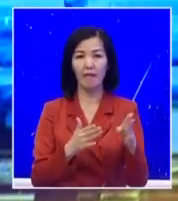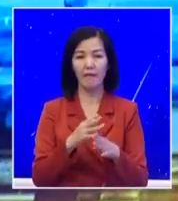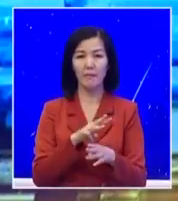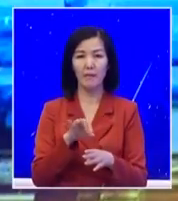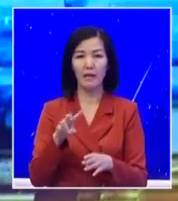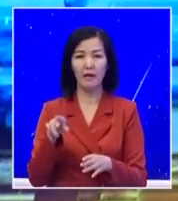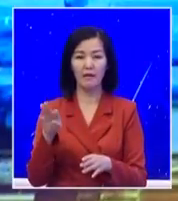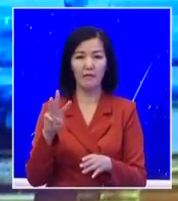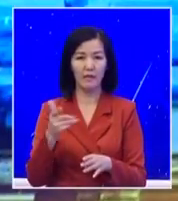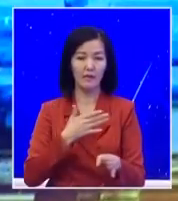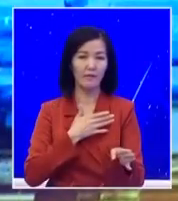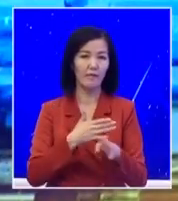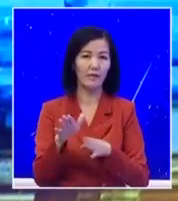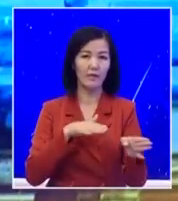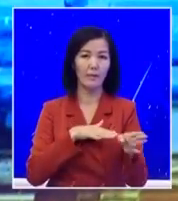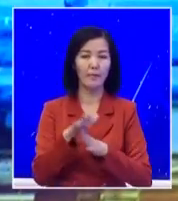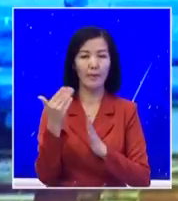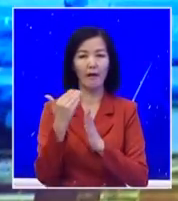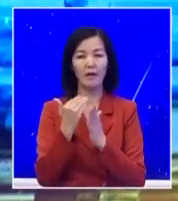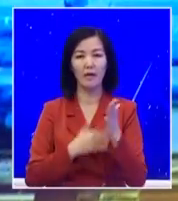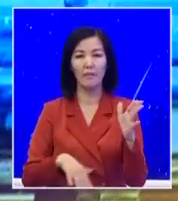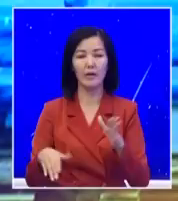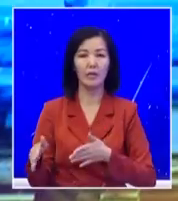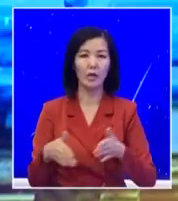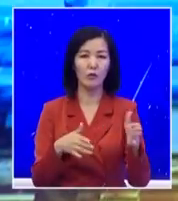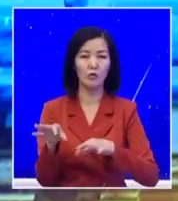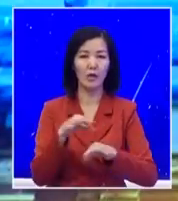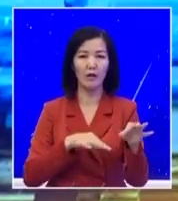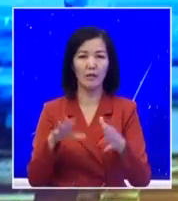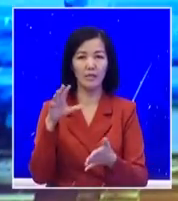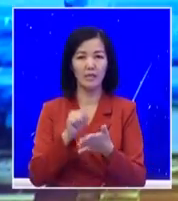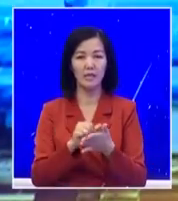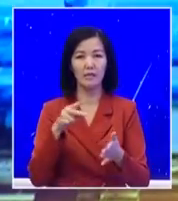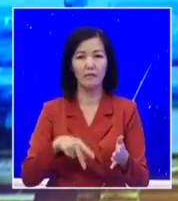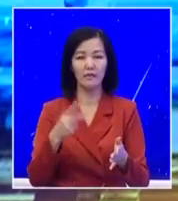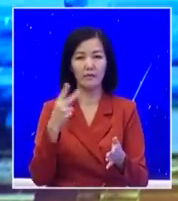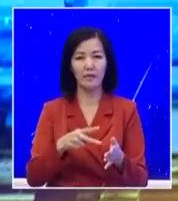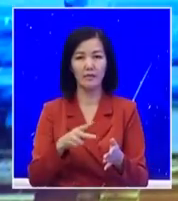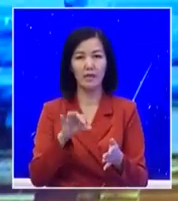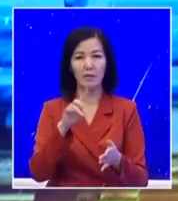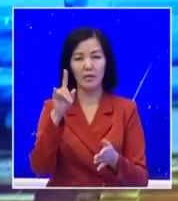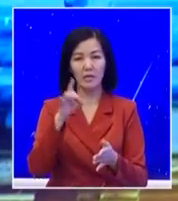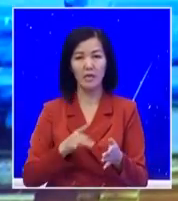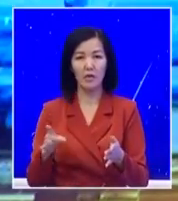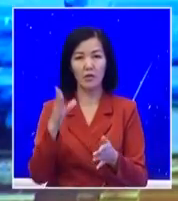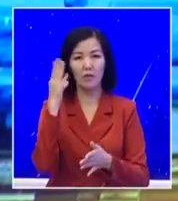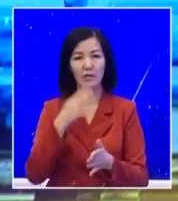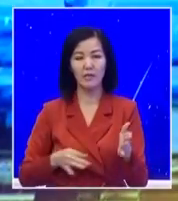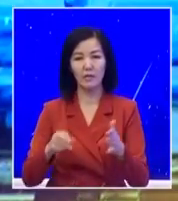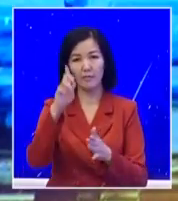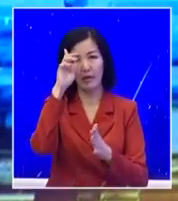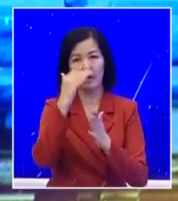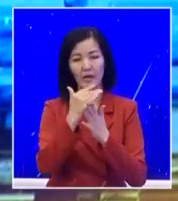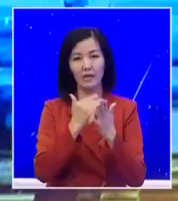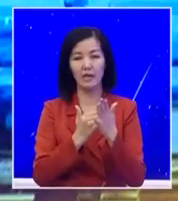11,5 миллиардов тенге выделено на реализацию программы «Дорожная карта занятости» в Ембекши-Казахском районе. Государственная программа прежде